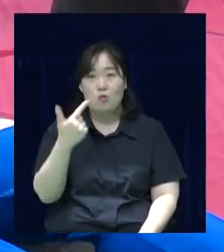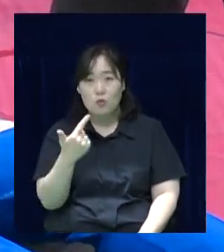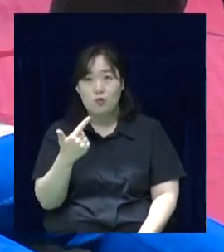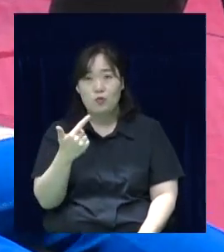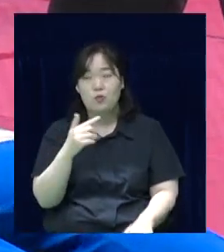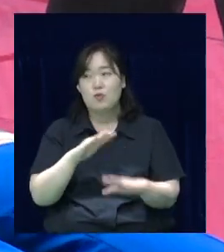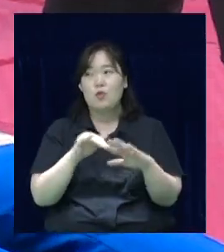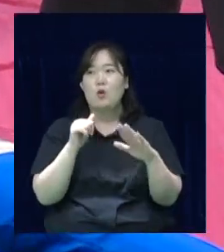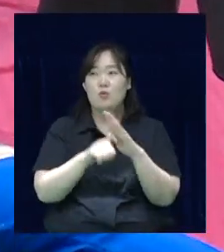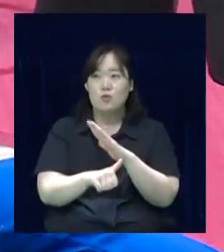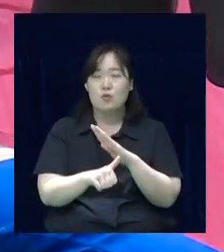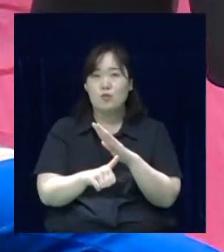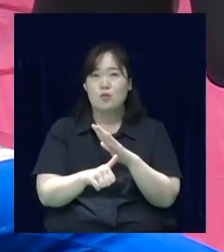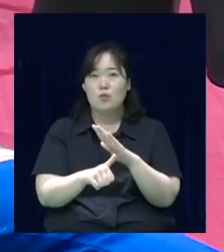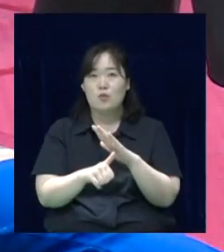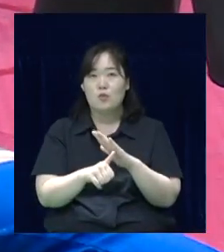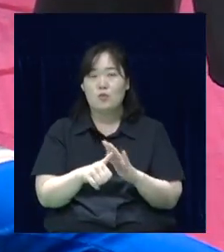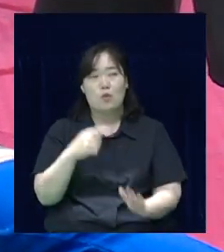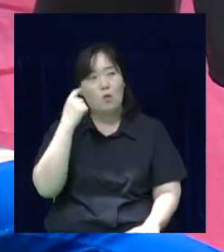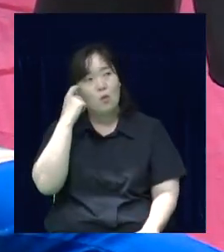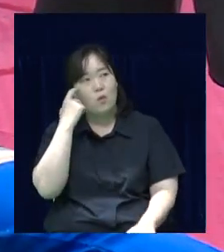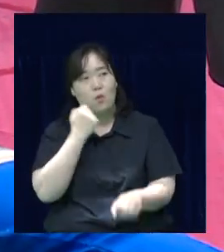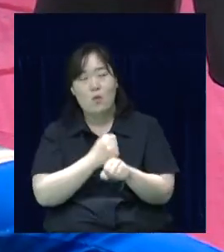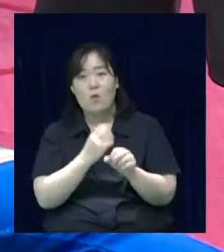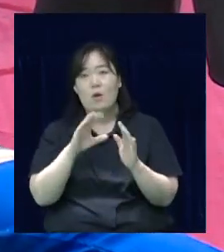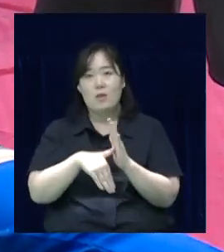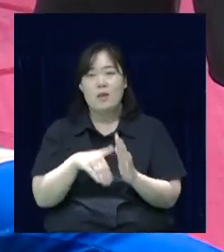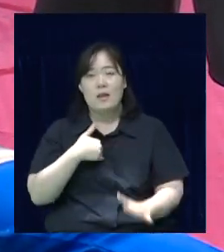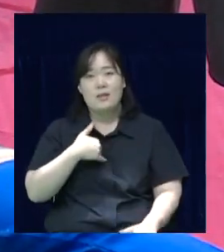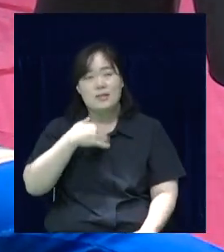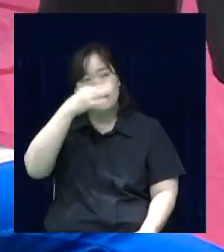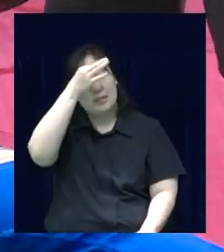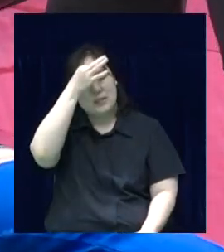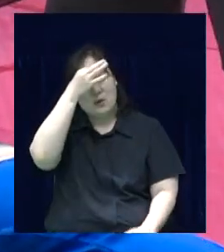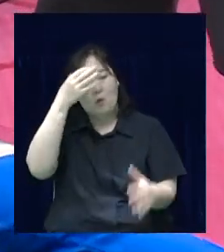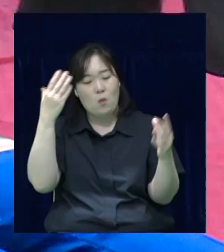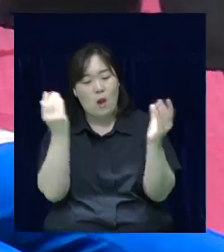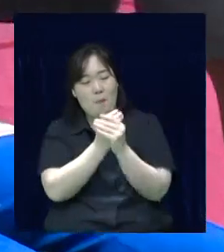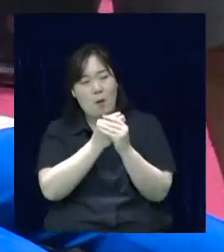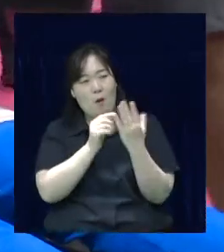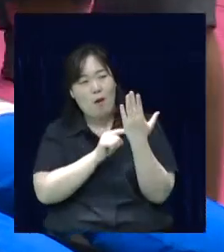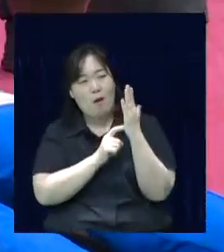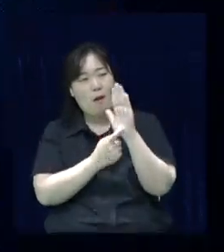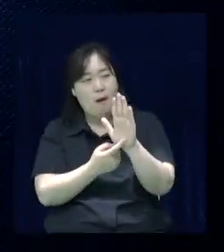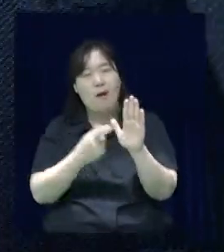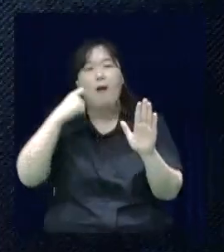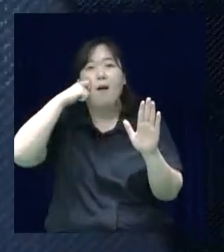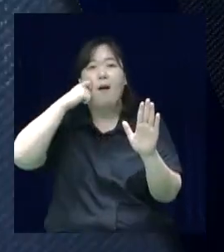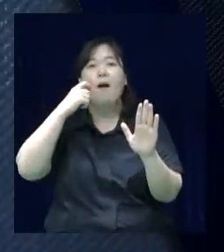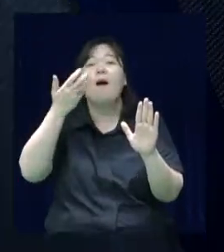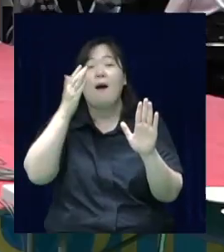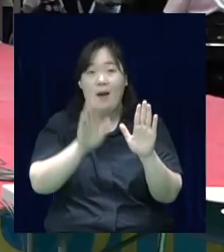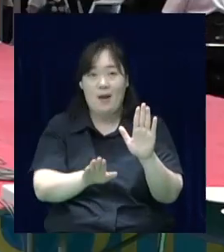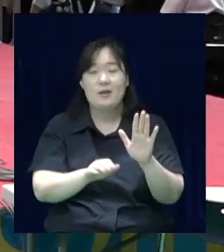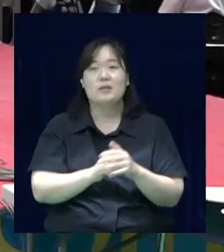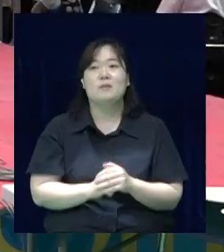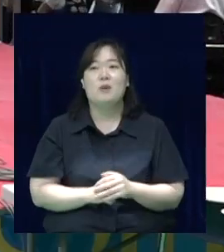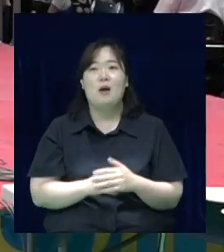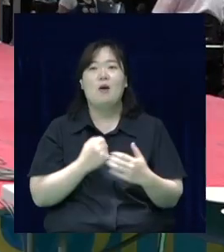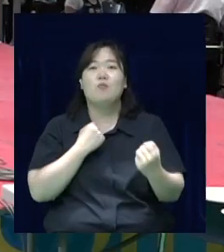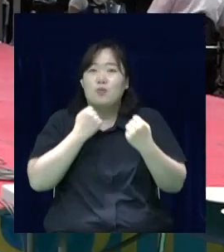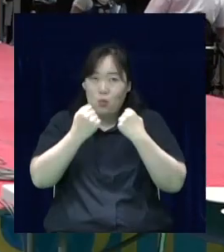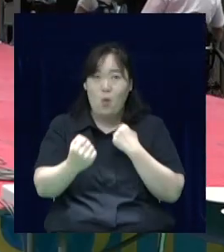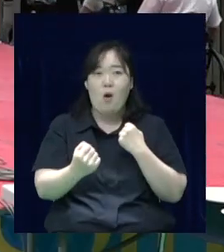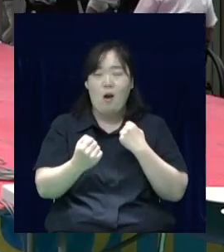봤을 때 오늘 경기에서는 본인의 실력을 좀 완벽하게 보여주지는 못했습니다만 네. 그럼에도